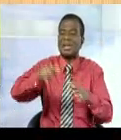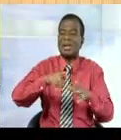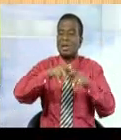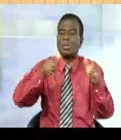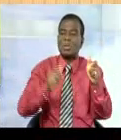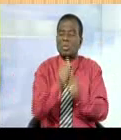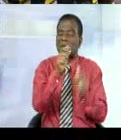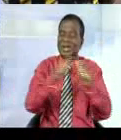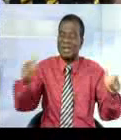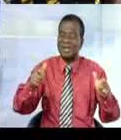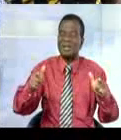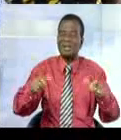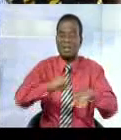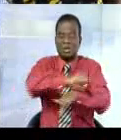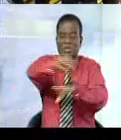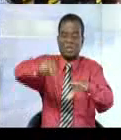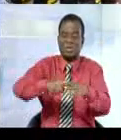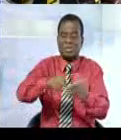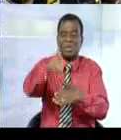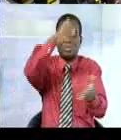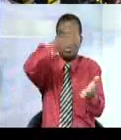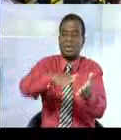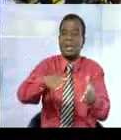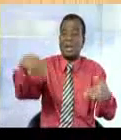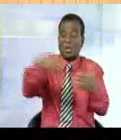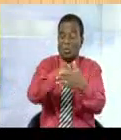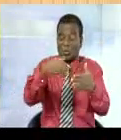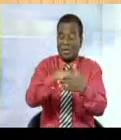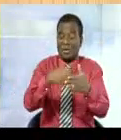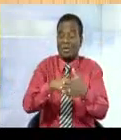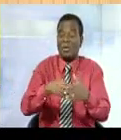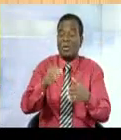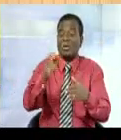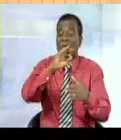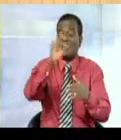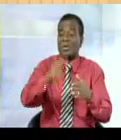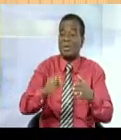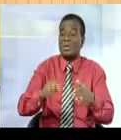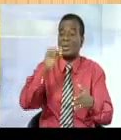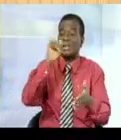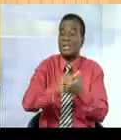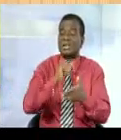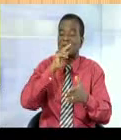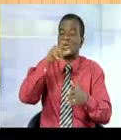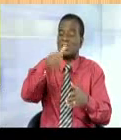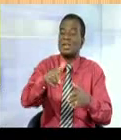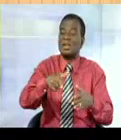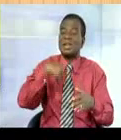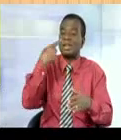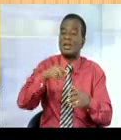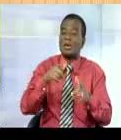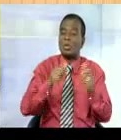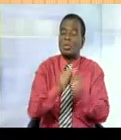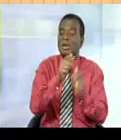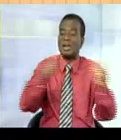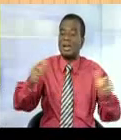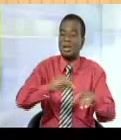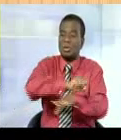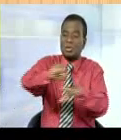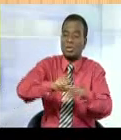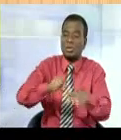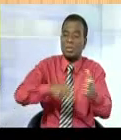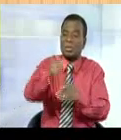que celui qui a la plus petite superficie. La nouvelle formule que nous avons proposée dit que celui qui a la plus grande superficie